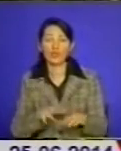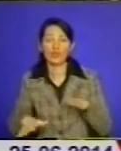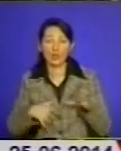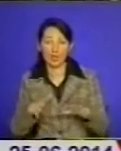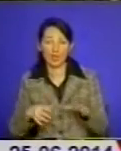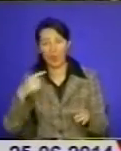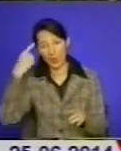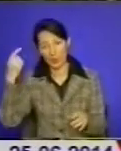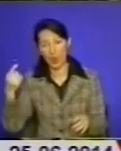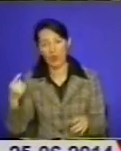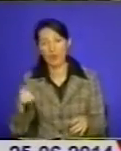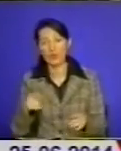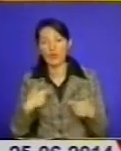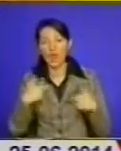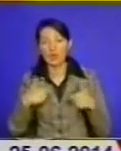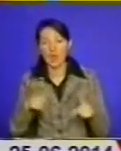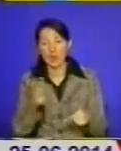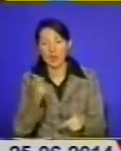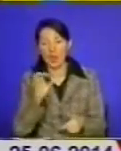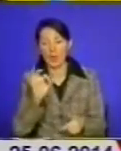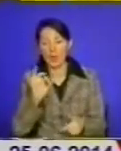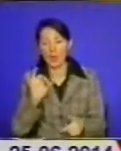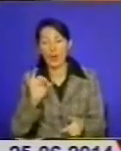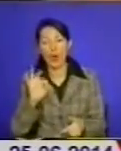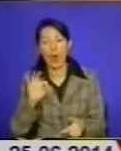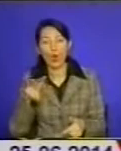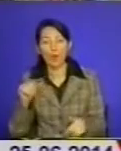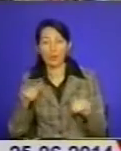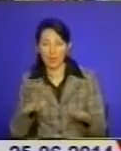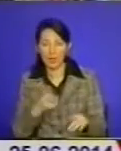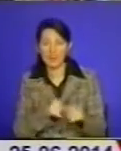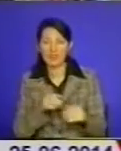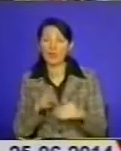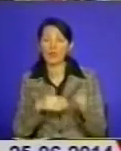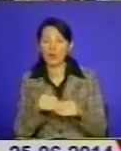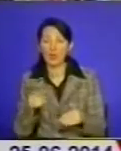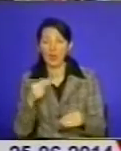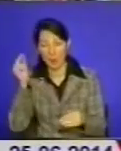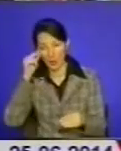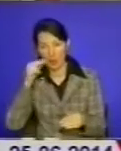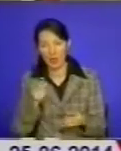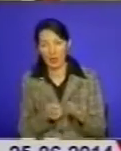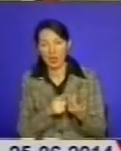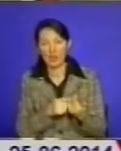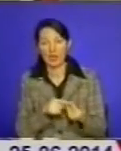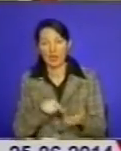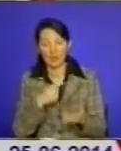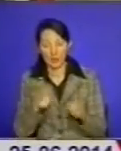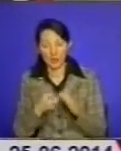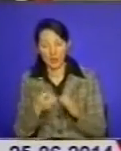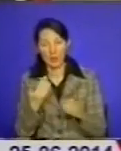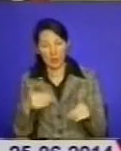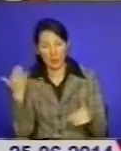психологів іспит з біології вирішальний. Адже це профільний предмет. Кілька тестувань вже позаду. Українську